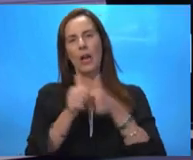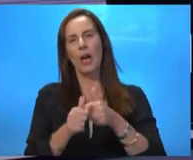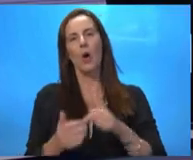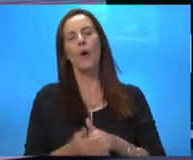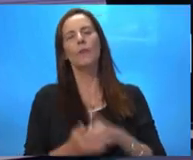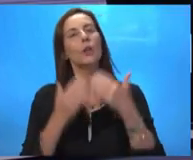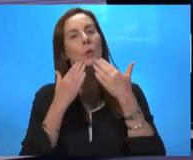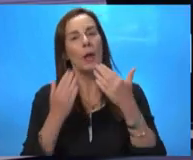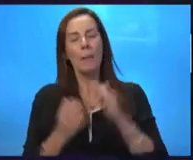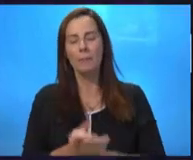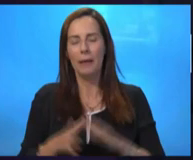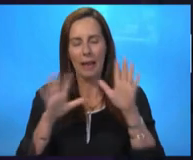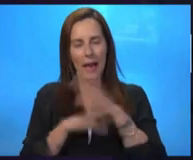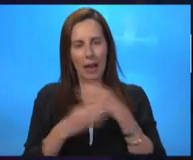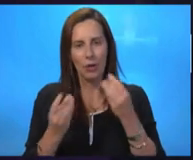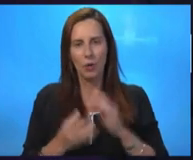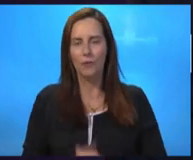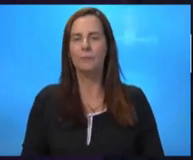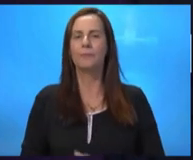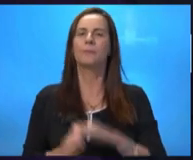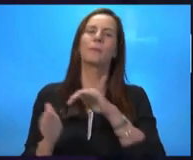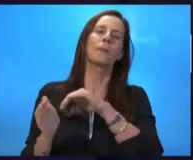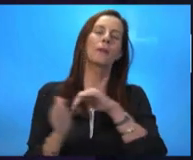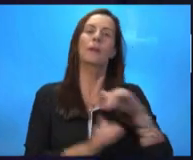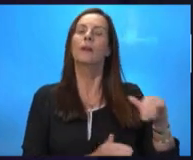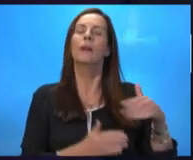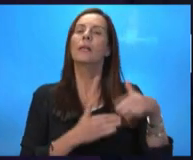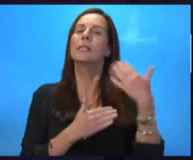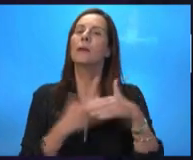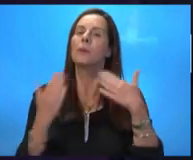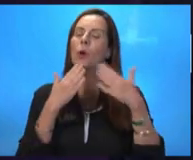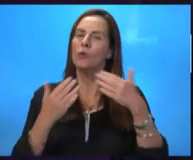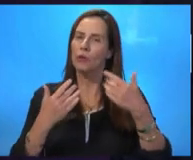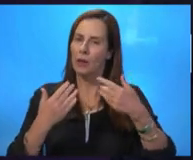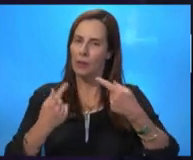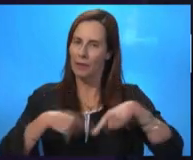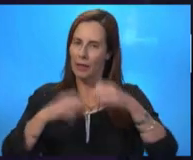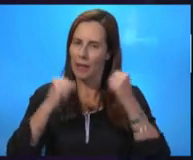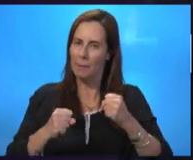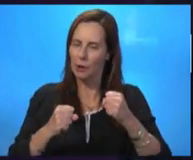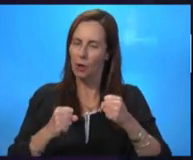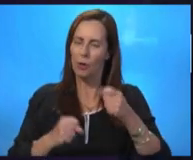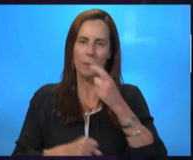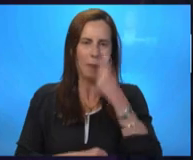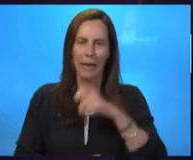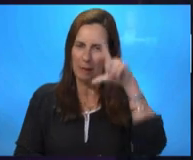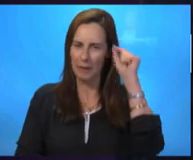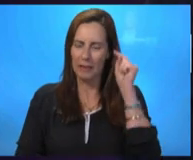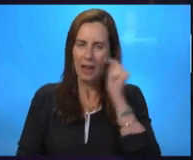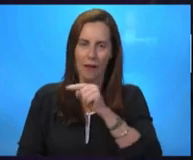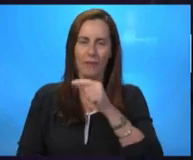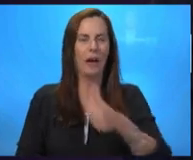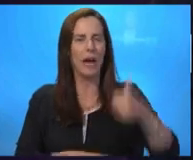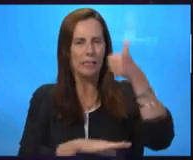רבה. לילה טוב לך. מוקדם יותר הסתיים הדיון של הקבינט המדיני-ביטחוני בקריה בתל אביב. השרים